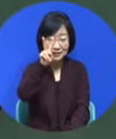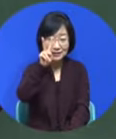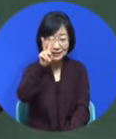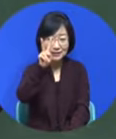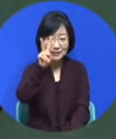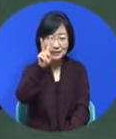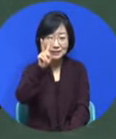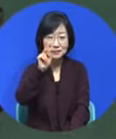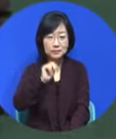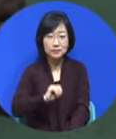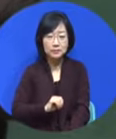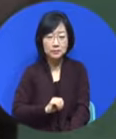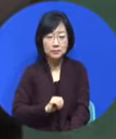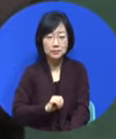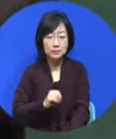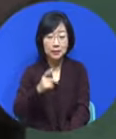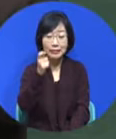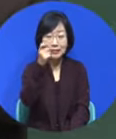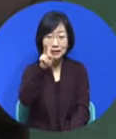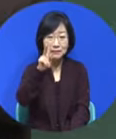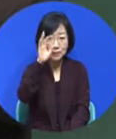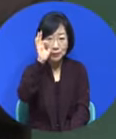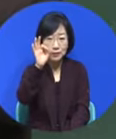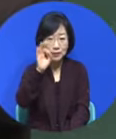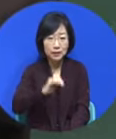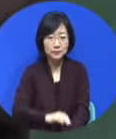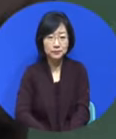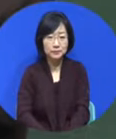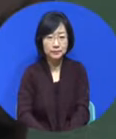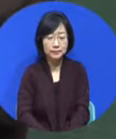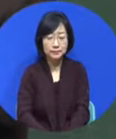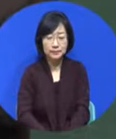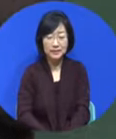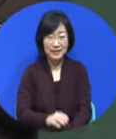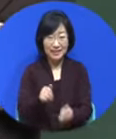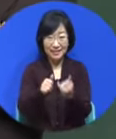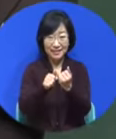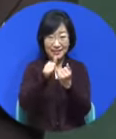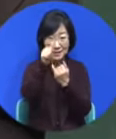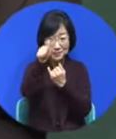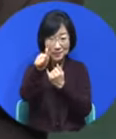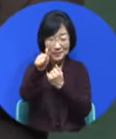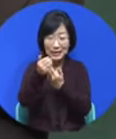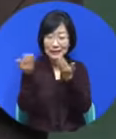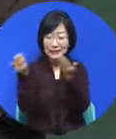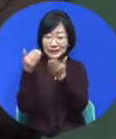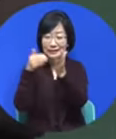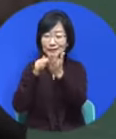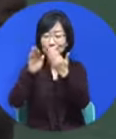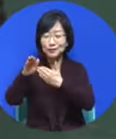나왔어요 남자들이에면 자들 집에서 하냐 이런 식으로